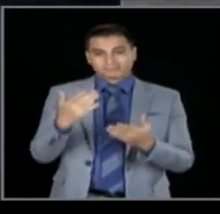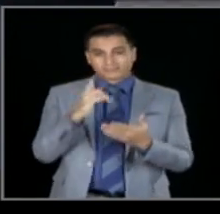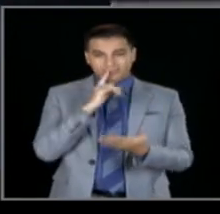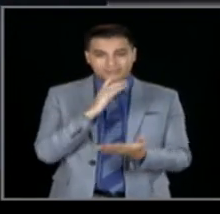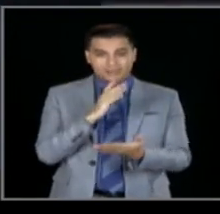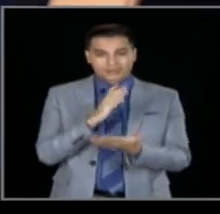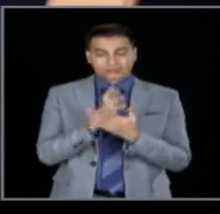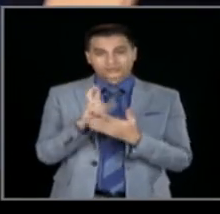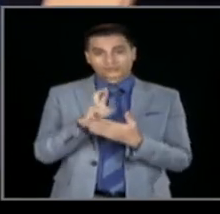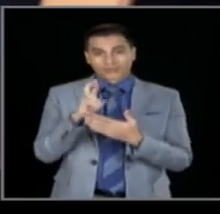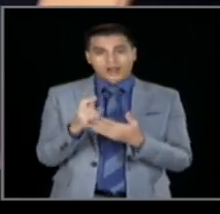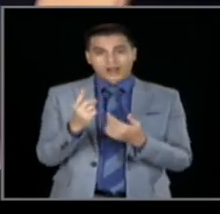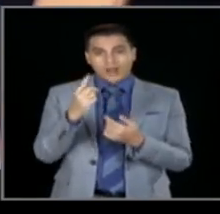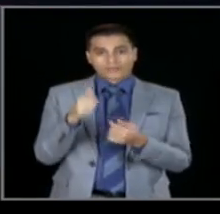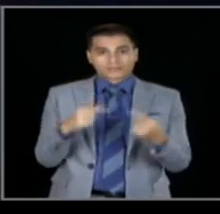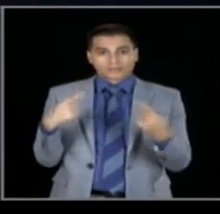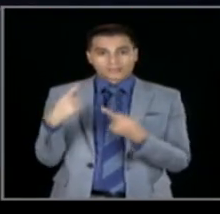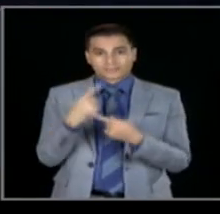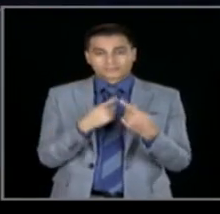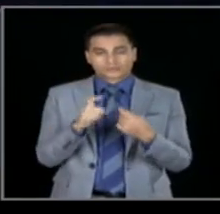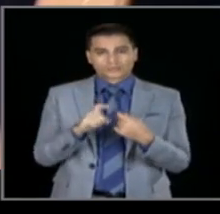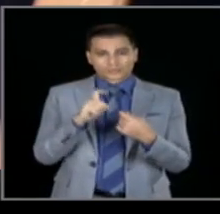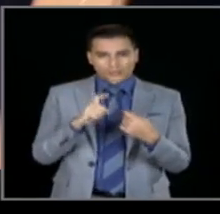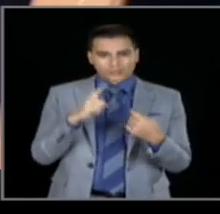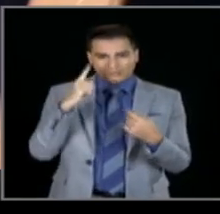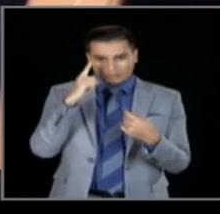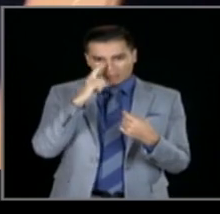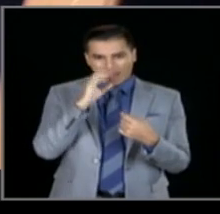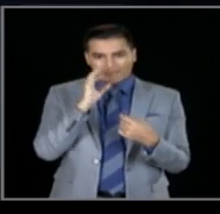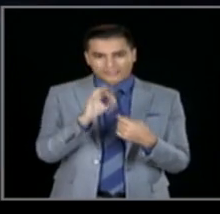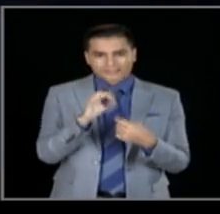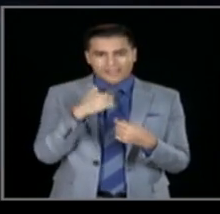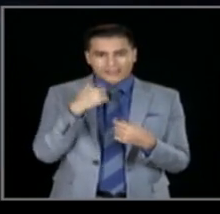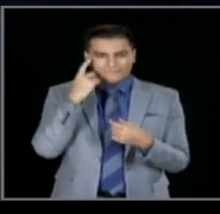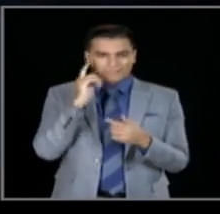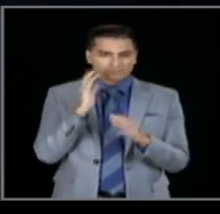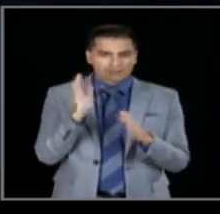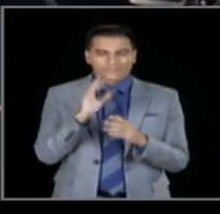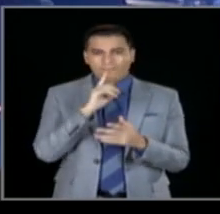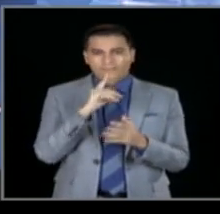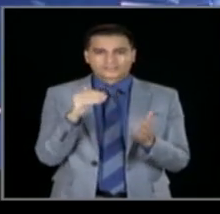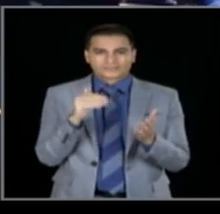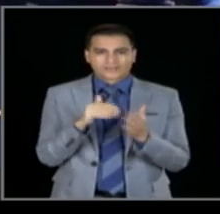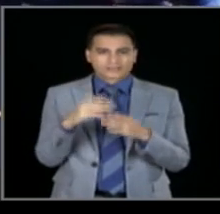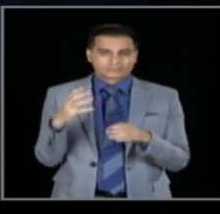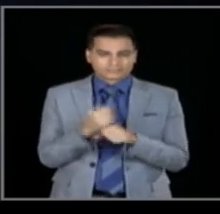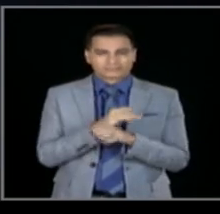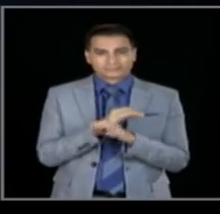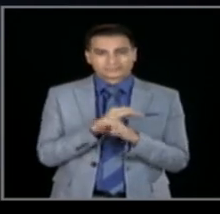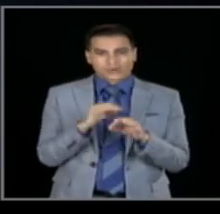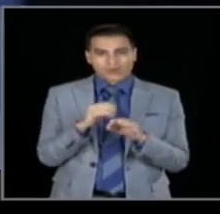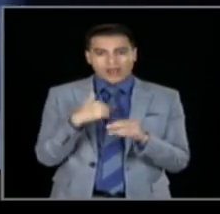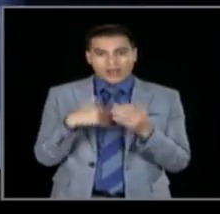السؤال الاول في ضربات الجزاء كان سؤال بالنسبه لي يعني مش عارفاه قوي خمنت والحمد لله جاب نتيجه